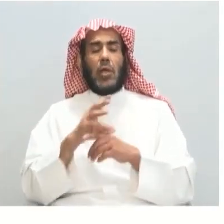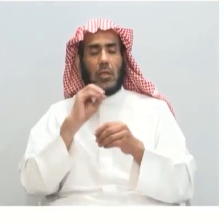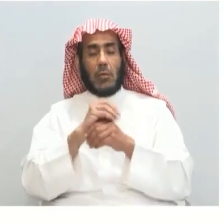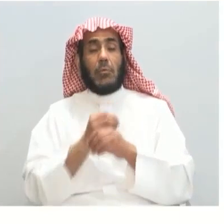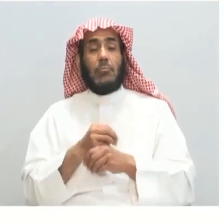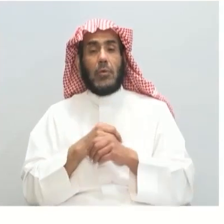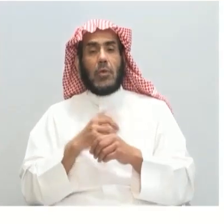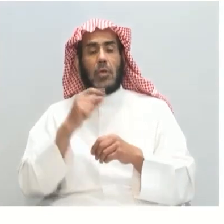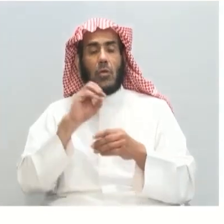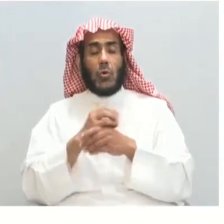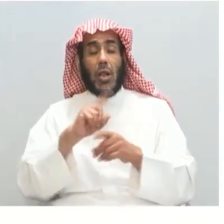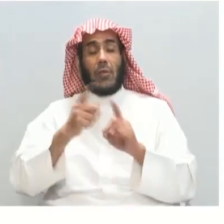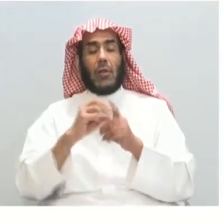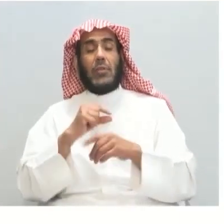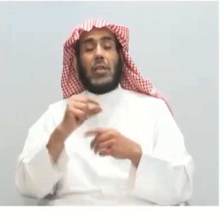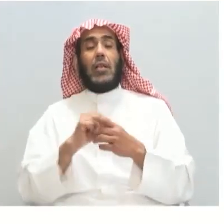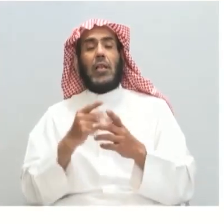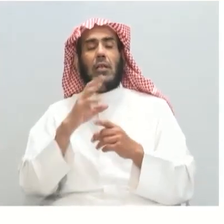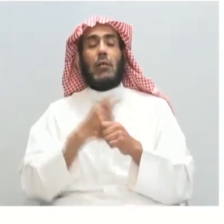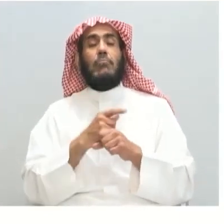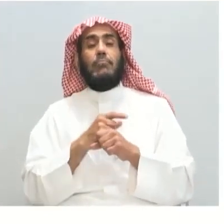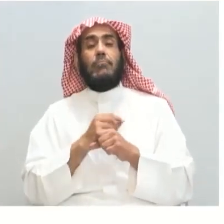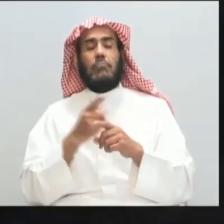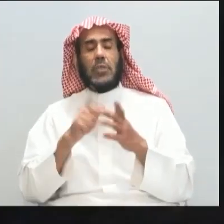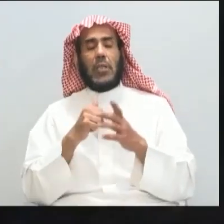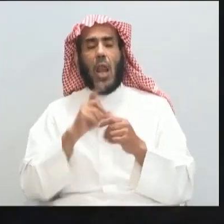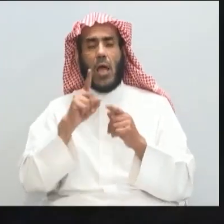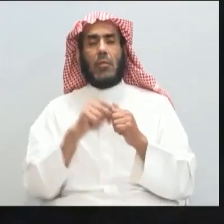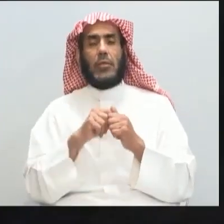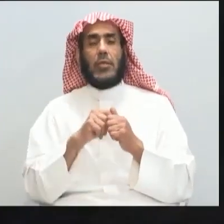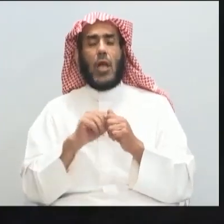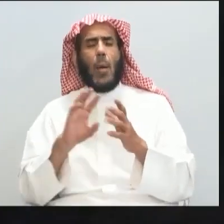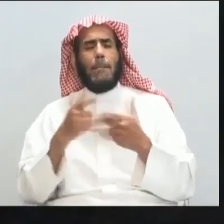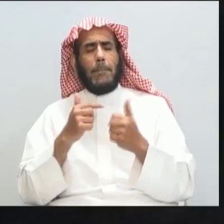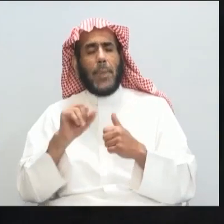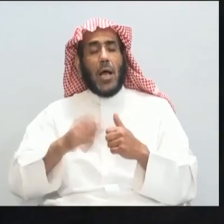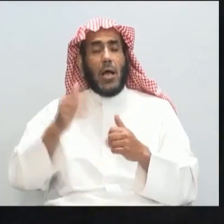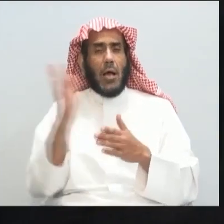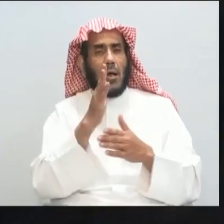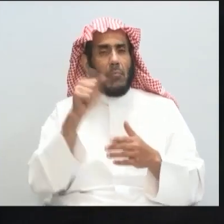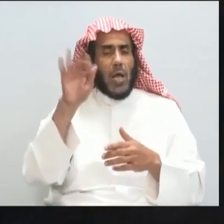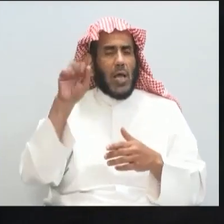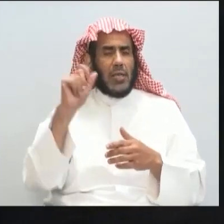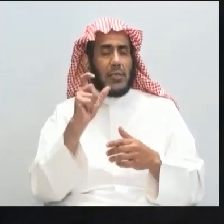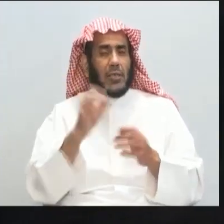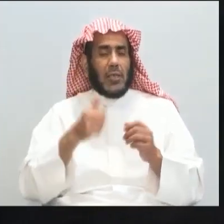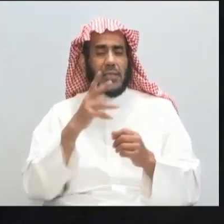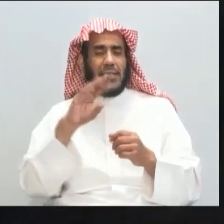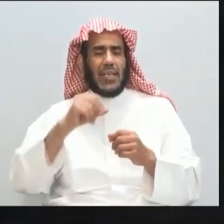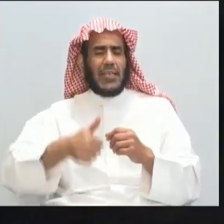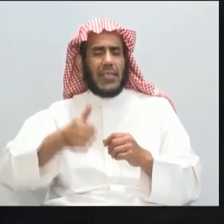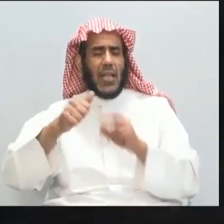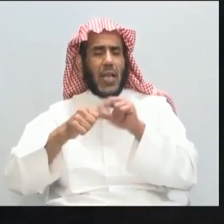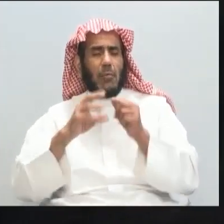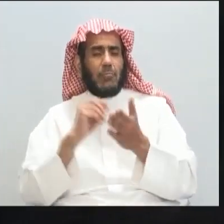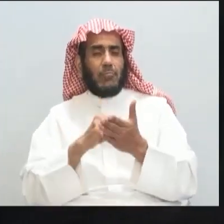ادبه اذا هنا هذا الفرق في الدلال القيم الدلاليه الاعراب بدايه لاحظ ما احسن زيدا هنا وا ايضا مع